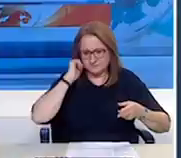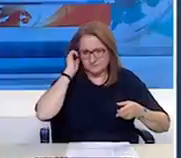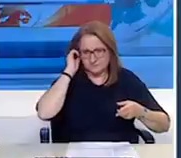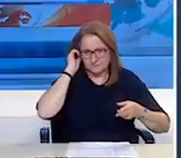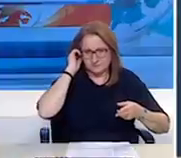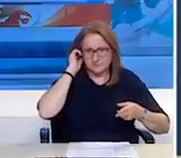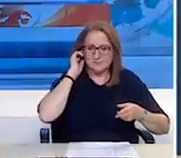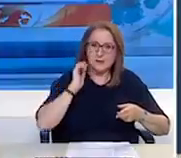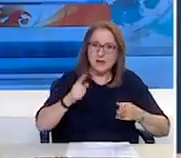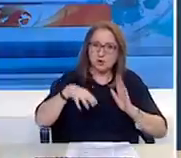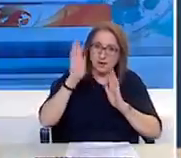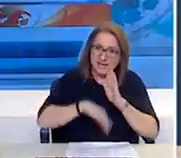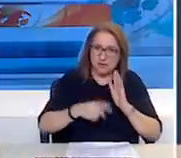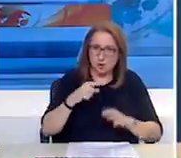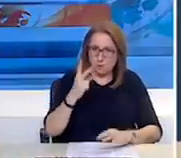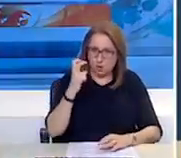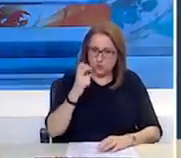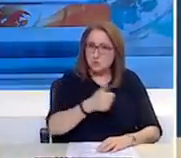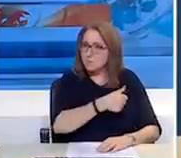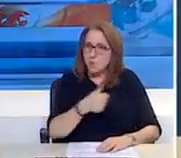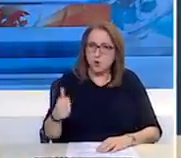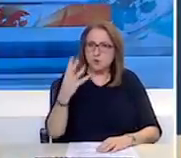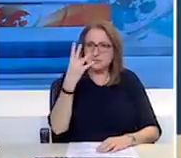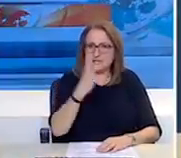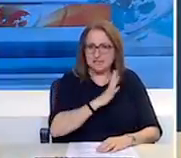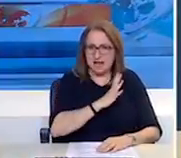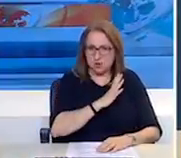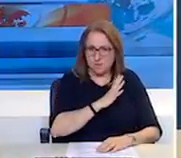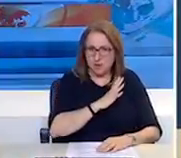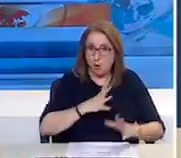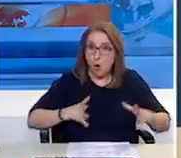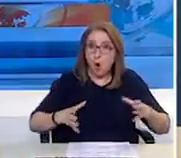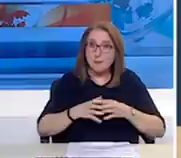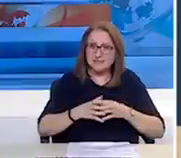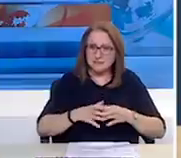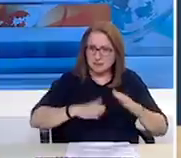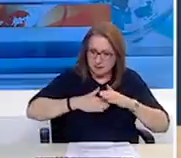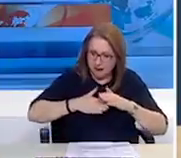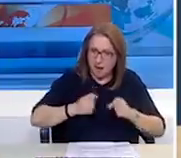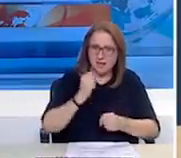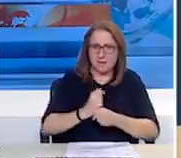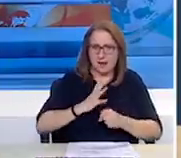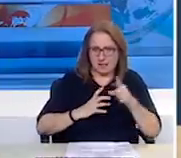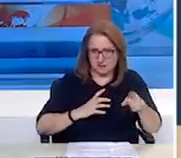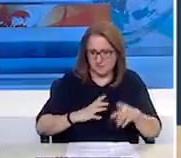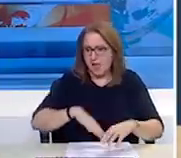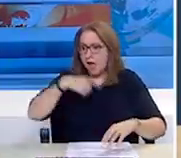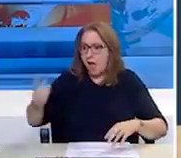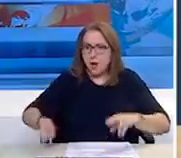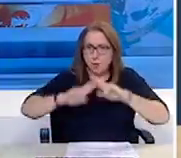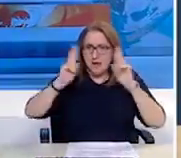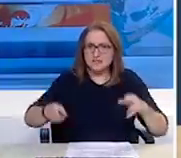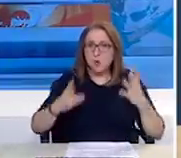20 τετραγωνικών μέτρων, επομένως επιτρέπονται 4 άτομα συνολικά, εργαζόμενοι και πελάτες. Κατάστημα 80 τετραγωνικών